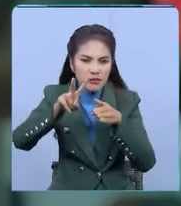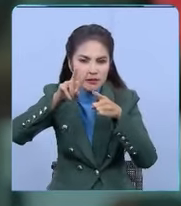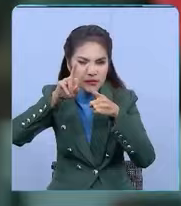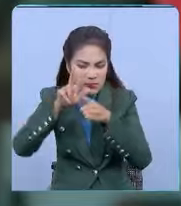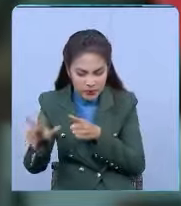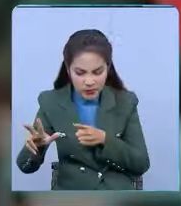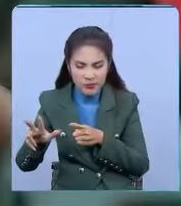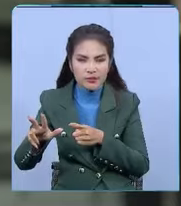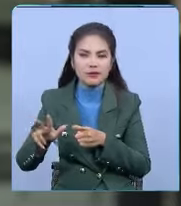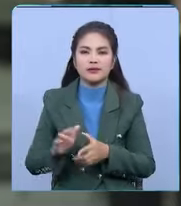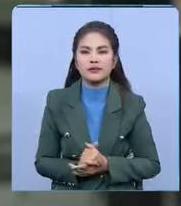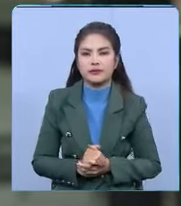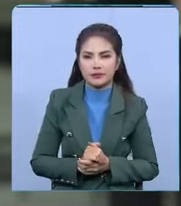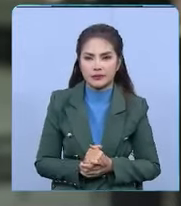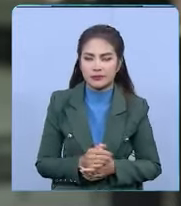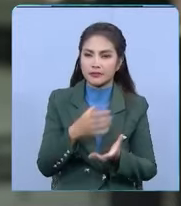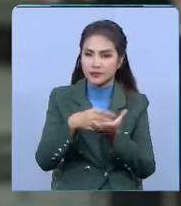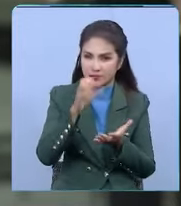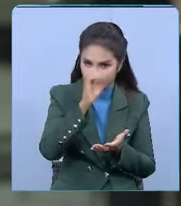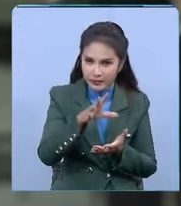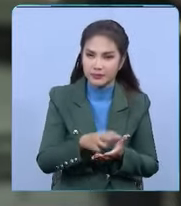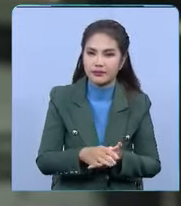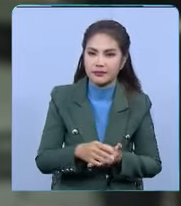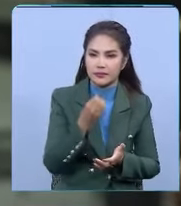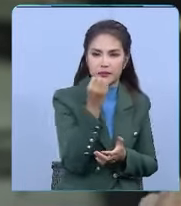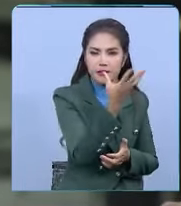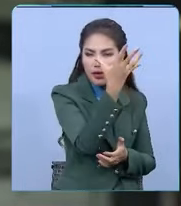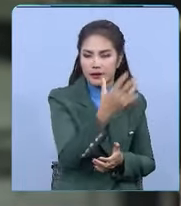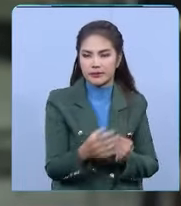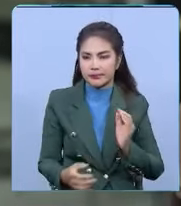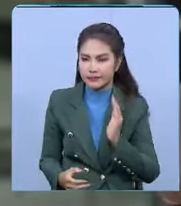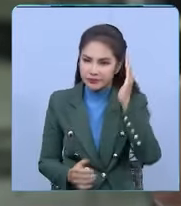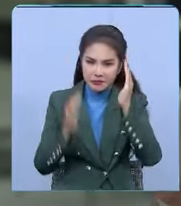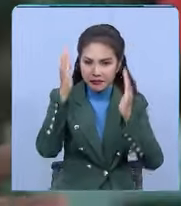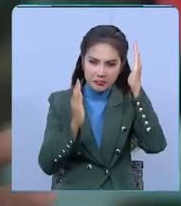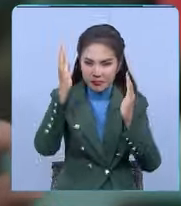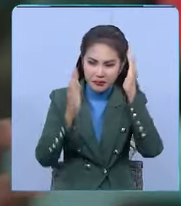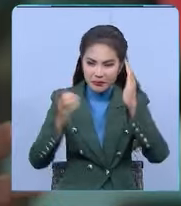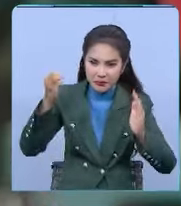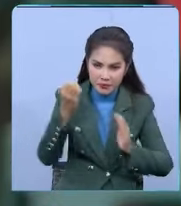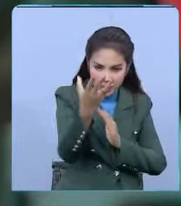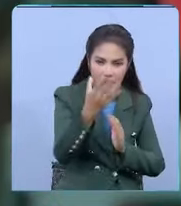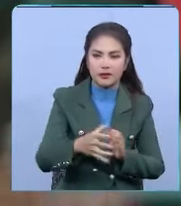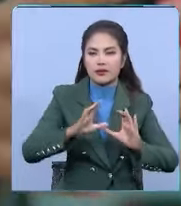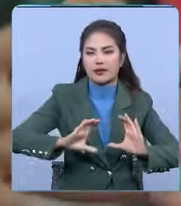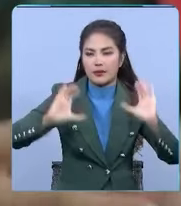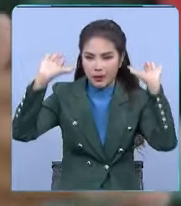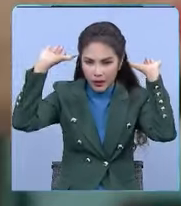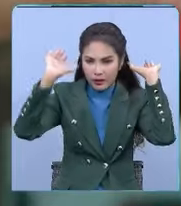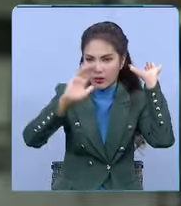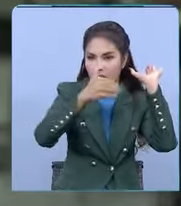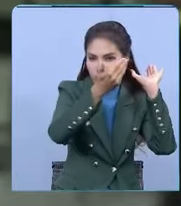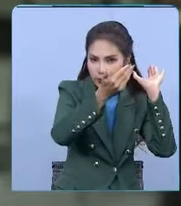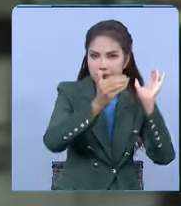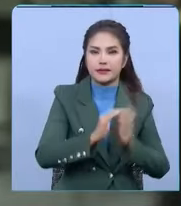อย่าง น ี ้ก็คือยืนยันในหลักการว่าพรรคที่ได้เสียงข้างมาก จะต้องเป็นคนจัดตั้งรัฐบาล แล้วก็ค่อยไล่ลำดับไปเร ื ่อยๆแล้วผมขออนุญาตถ